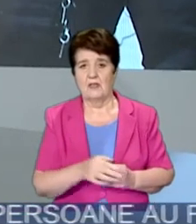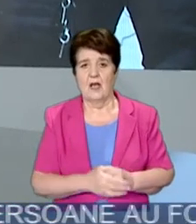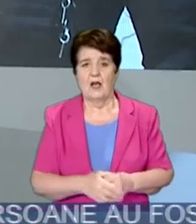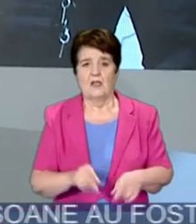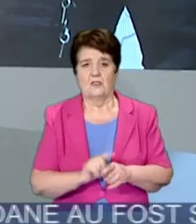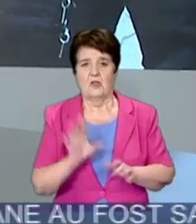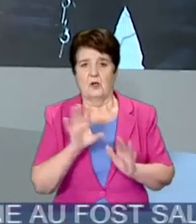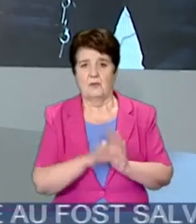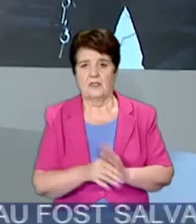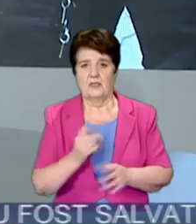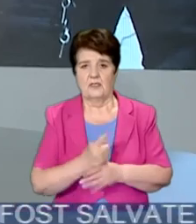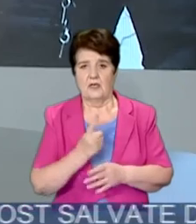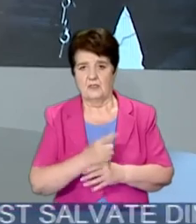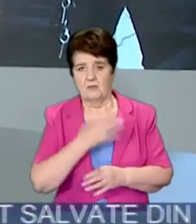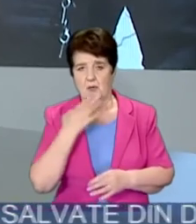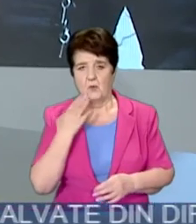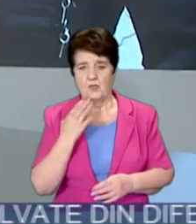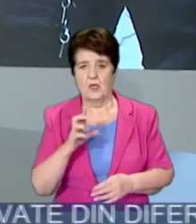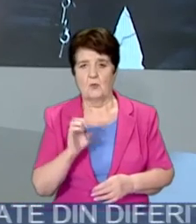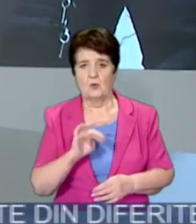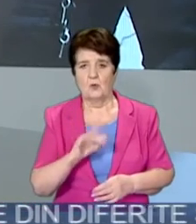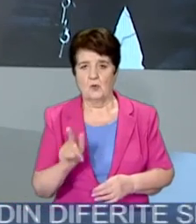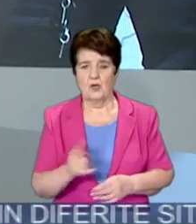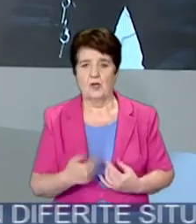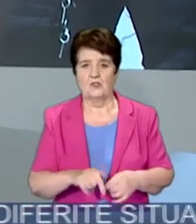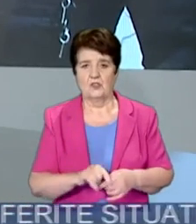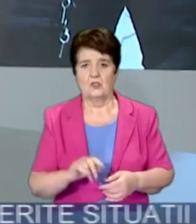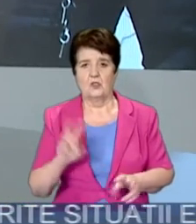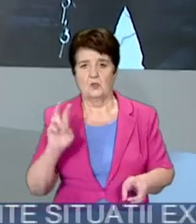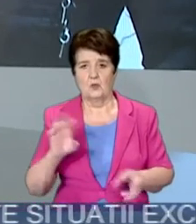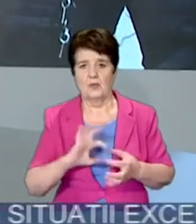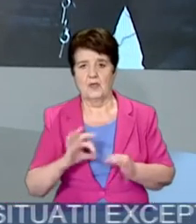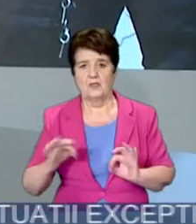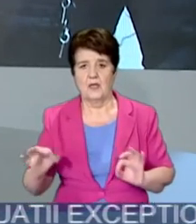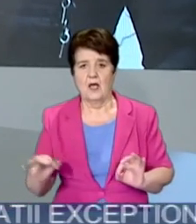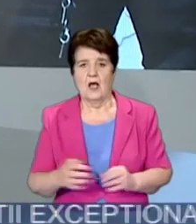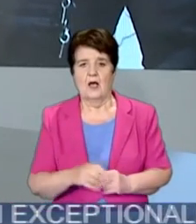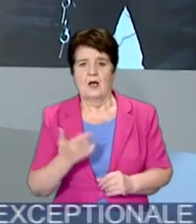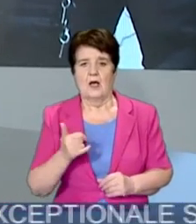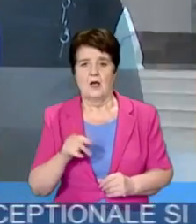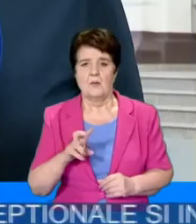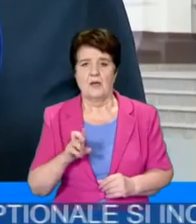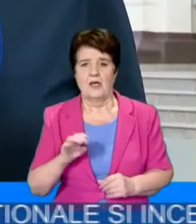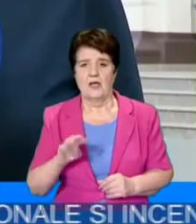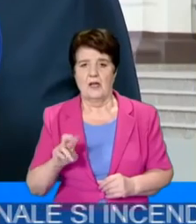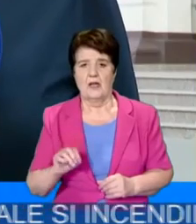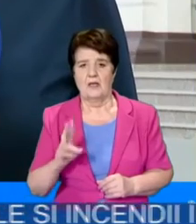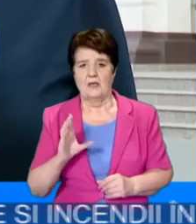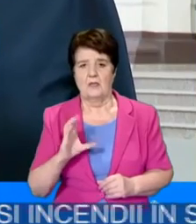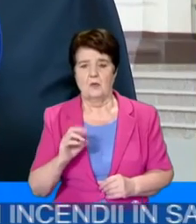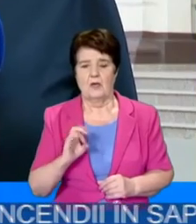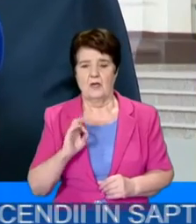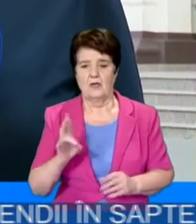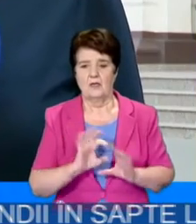fost aplicate sechestre pe mai multe bunuri. Mai multe detalii la acest subiect aflăm de la colega mea, Gabriela Suleac. Gabriela, bună seara, te